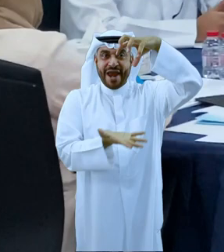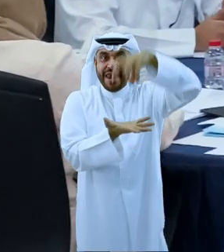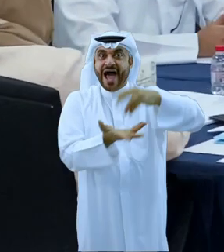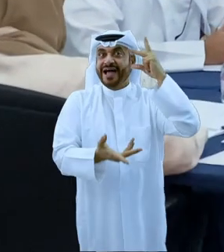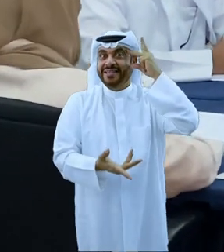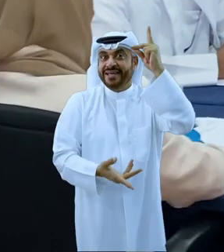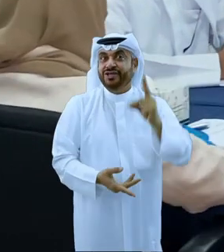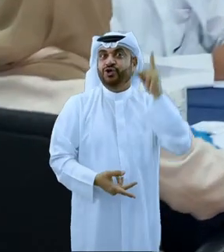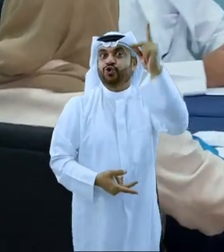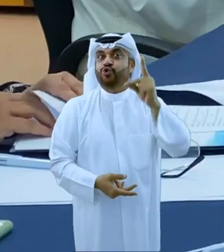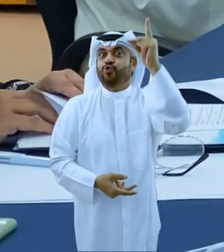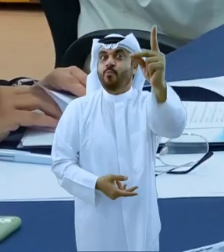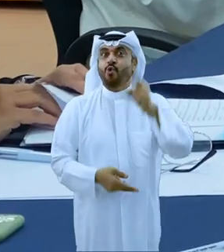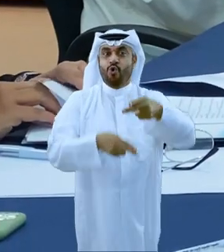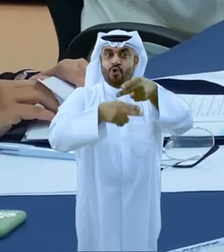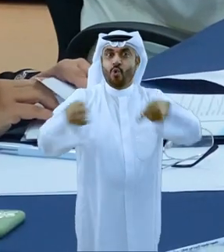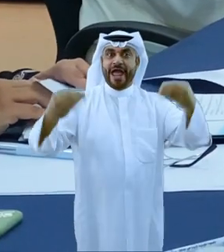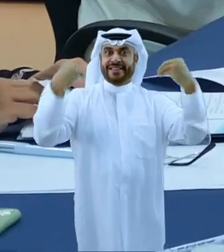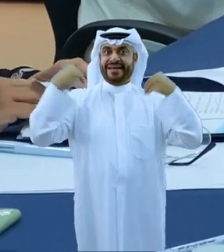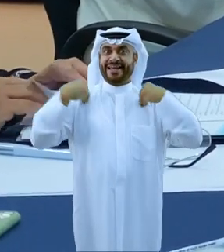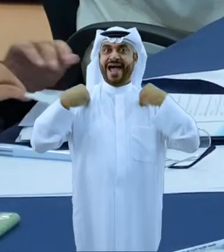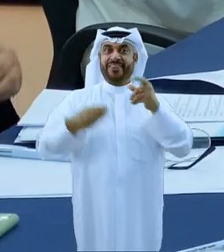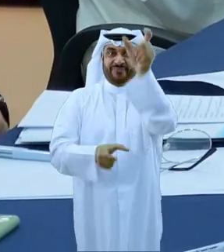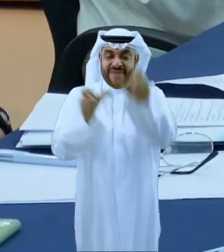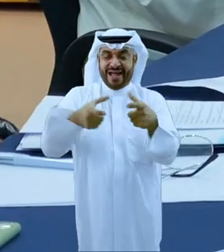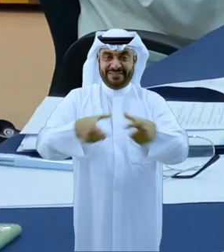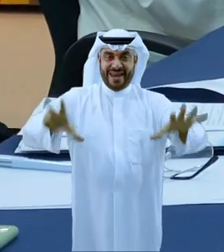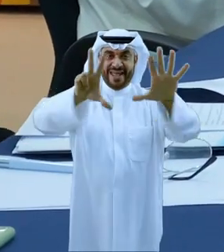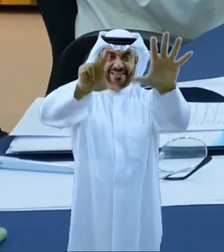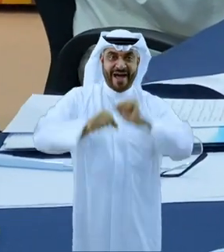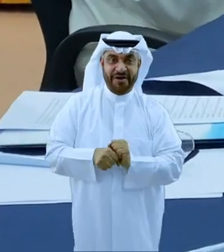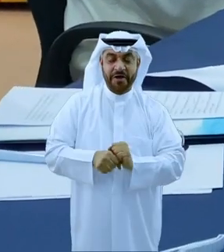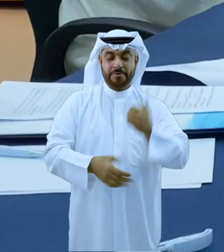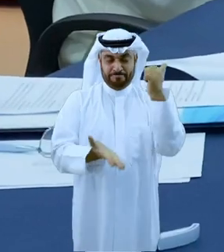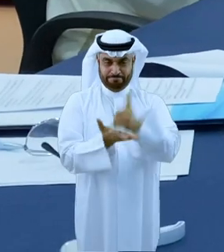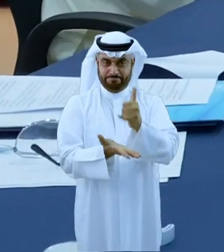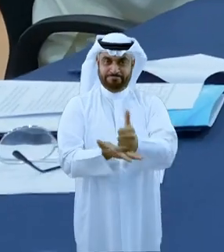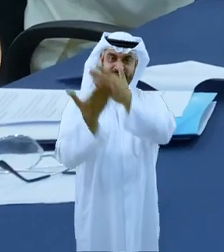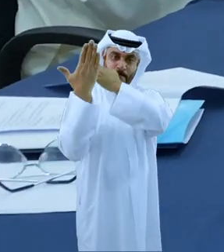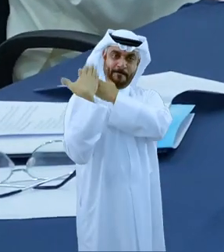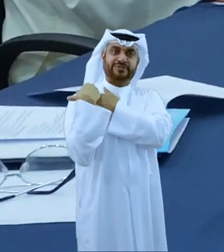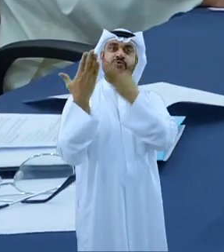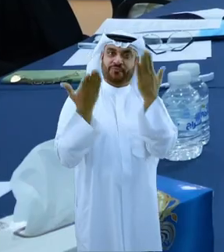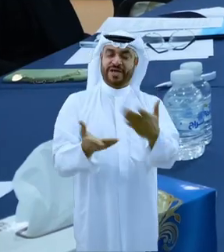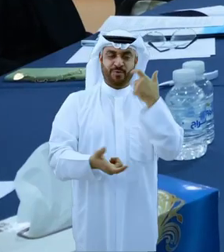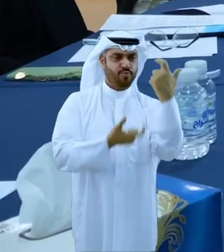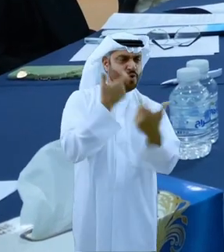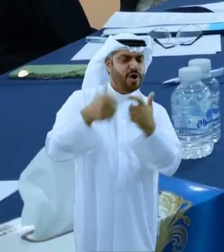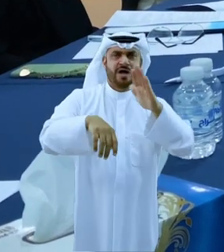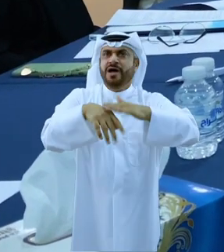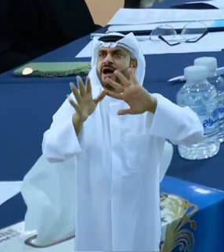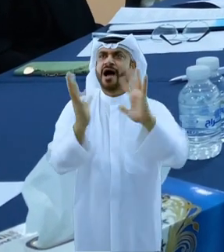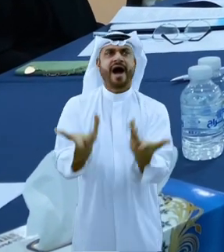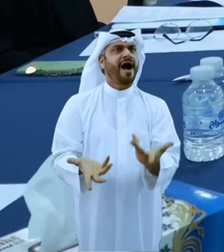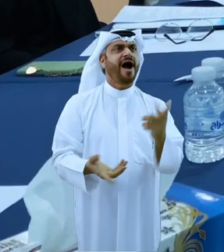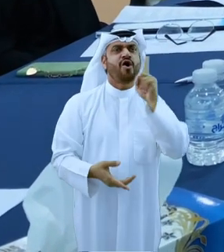نادي الطموح الكويتي الرياضي المتمثل بأعضاء مجلس إدارته على قدر المسؤولية، ومن خلال متابعتهم